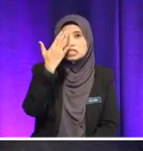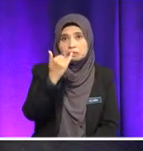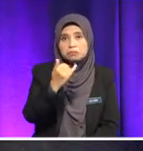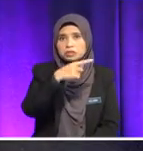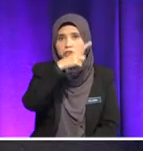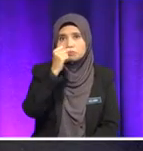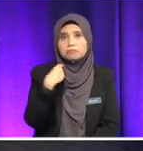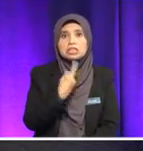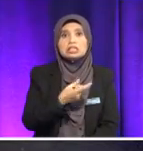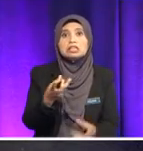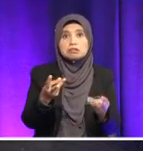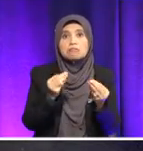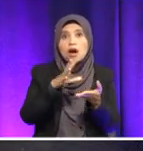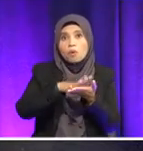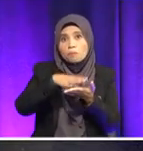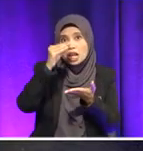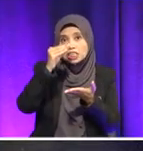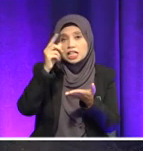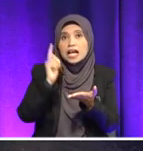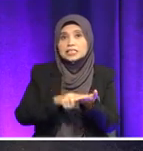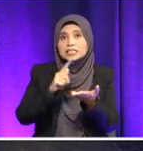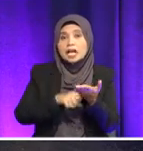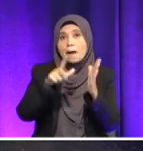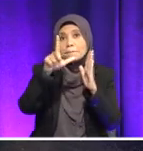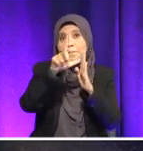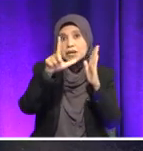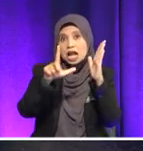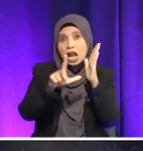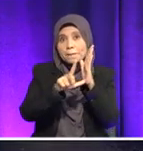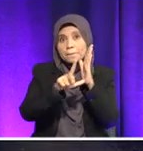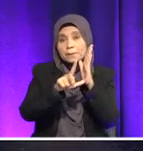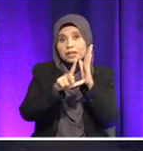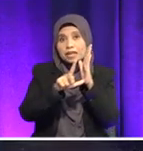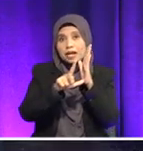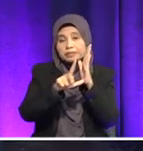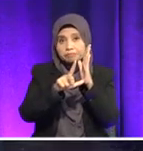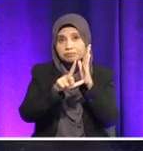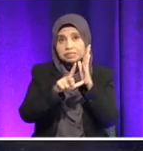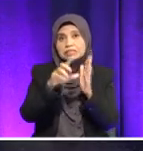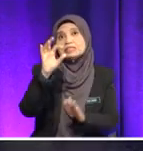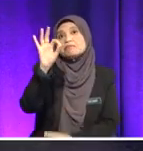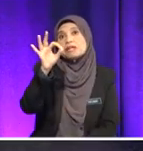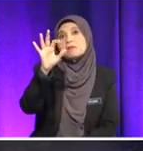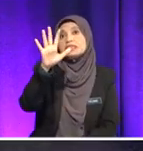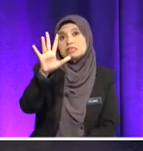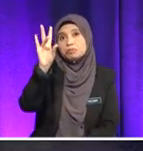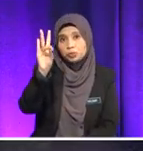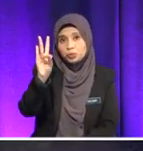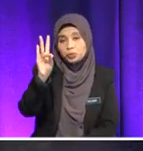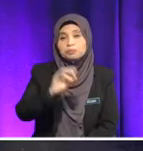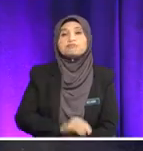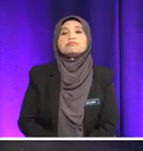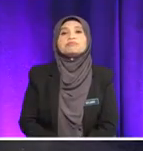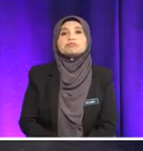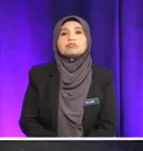belajar ini tentang perlembagaan persekutuan 1957 eee itu yang jadi macam itu